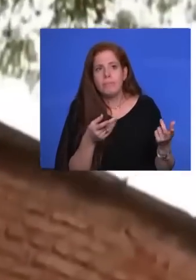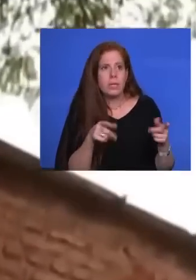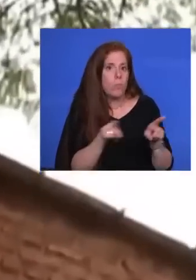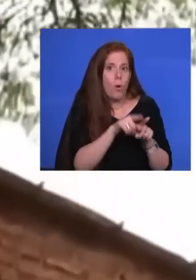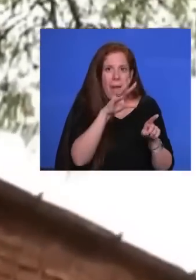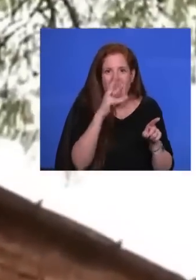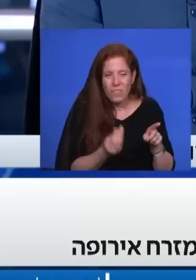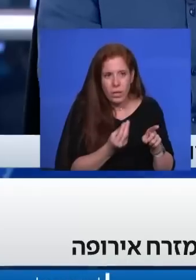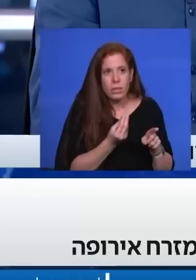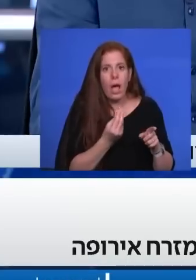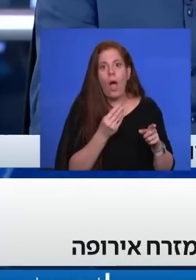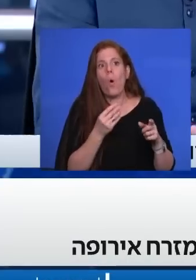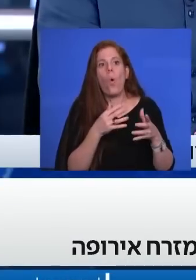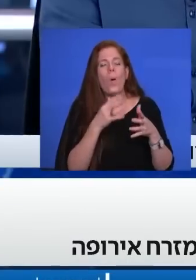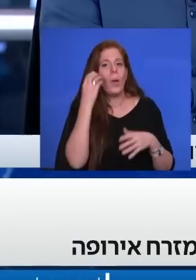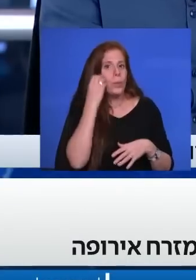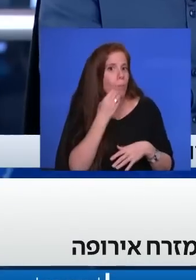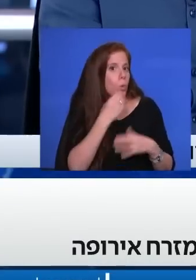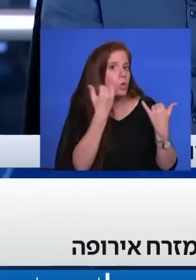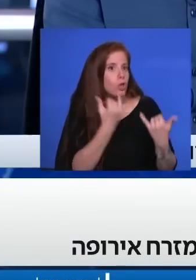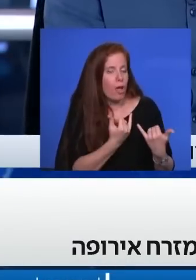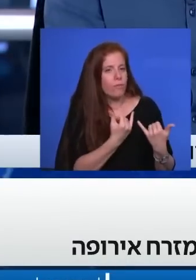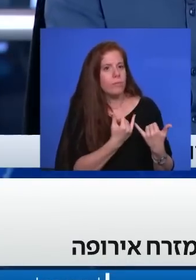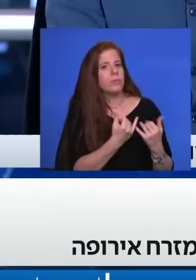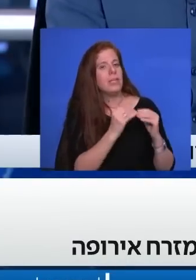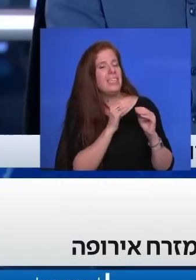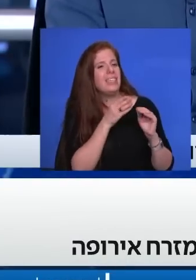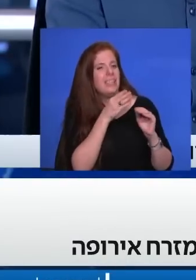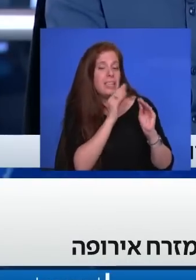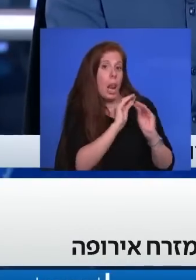אתה רואה באיחוד האמירויות, שעכשיו הולכים להכניס לימודי שואה